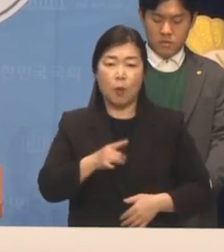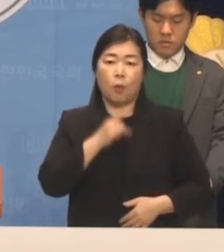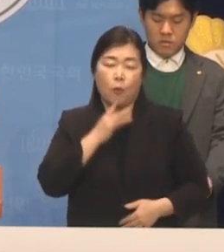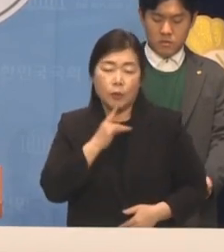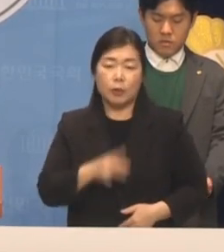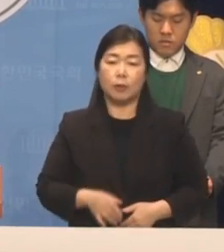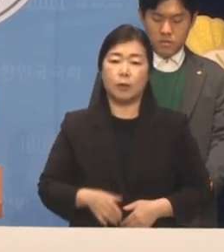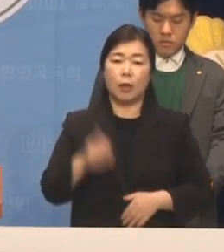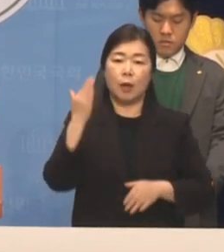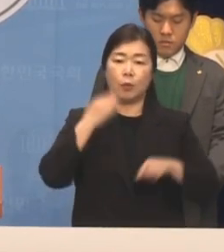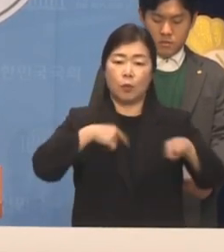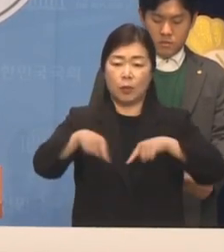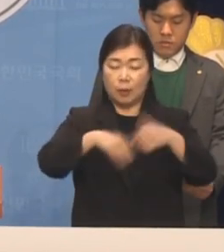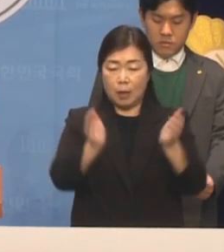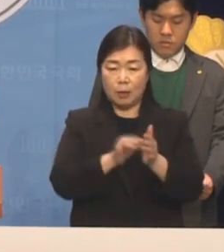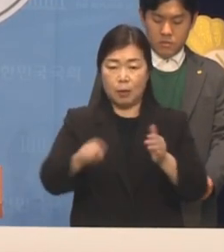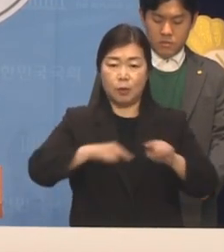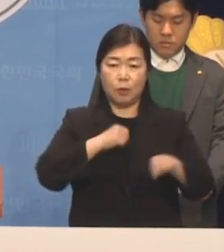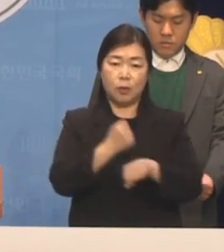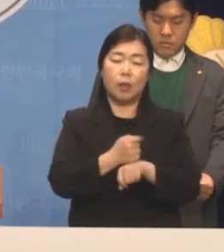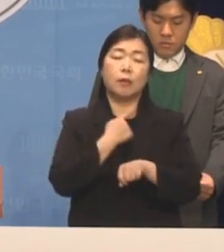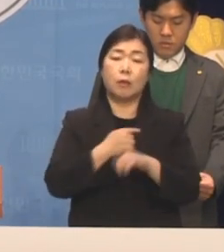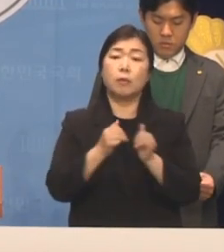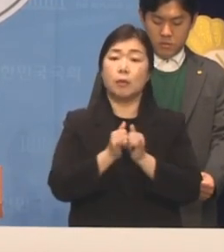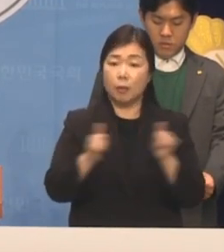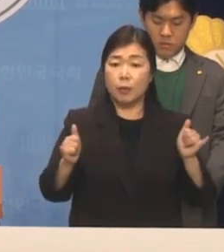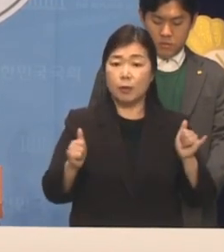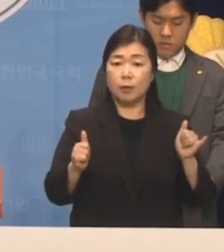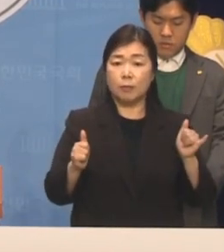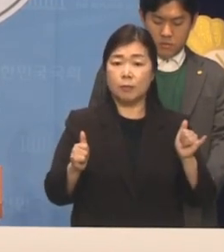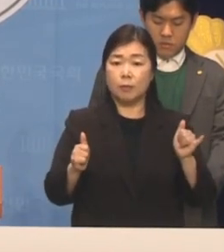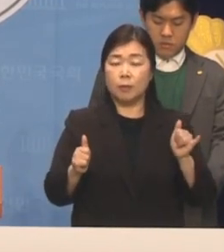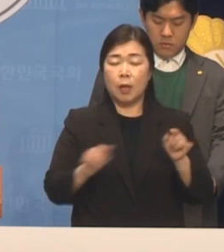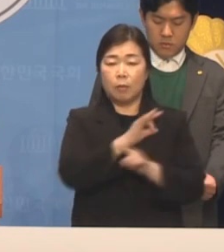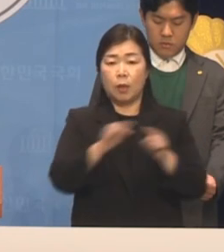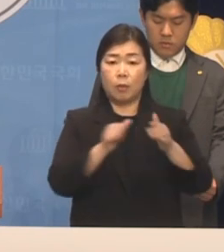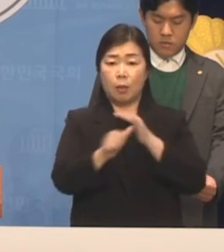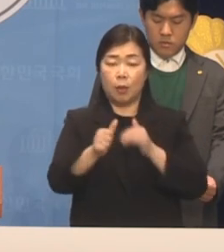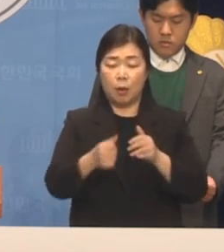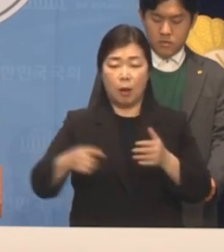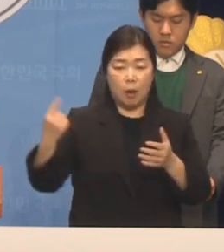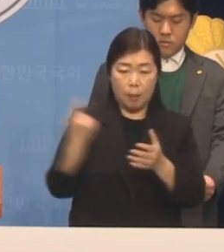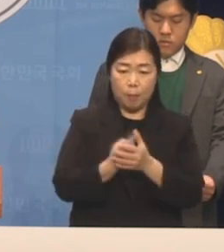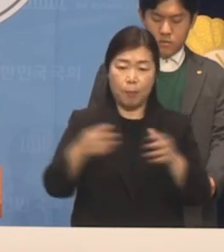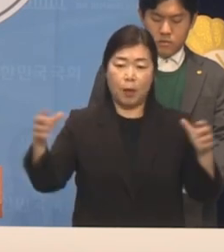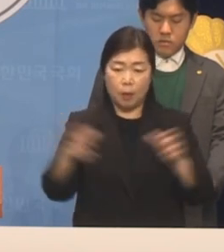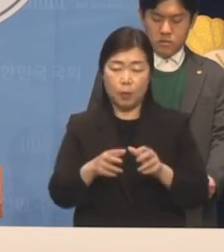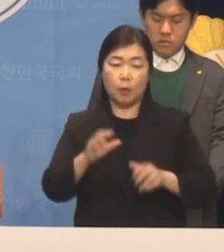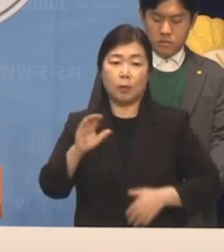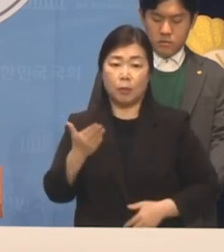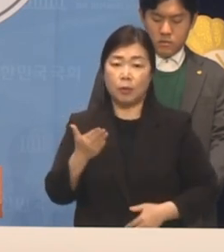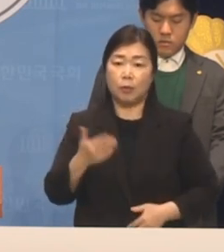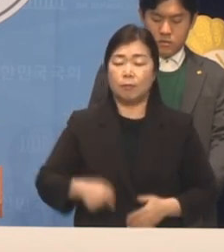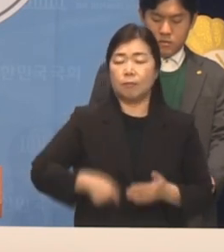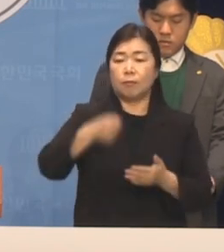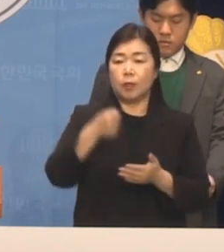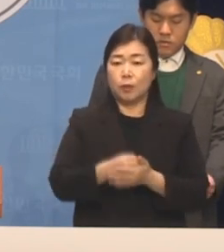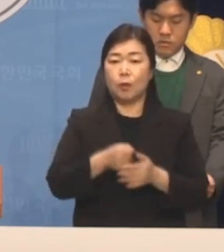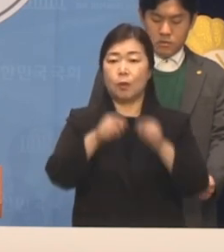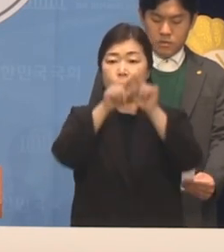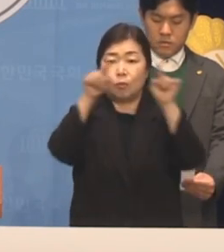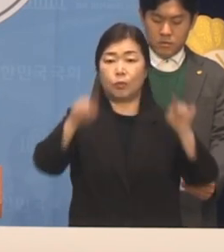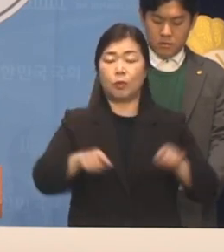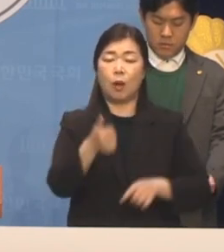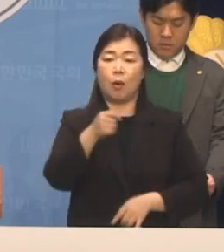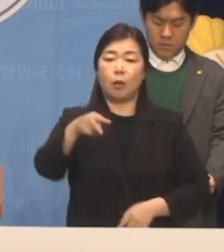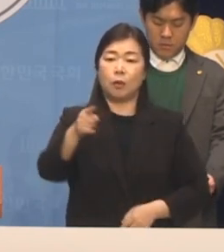안에서 정치를 해온 정치인들이 녹색정의당의 비례대표로 합류하면서 결의한 결의문을